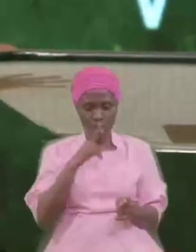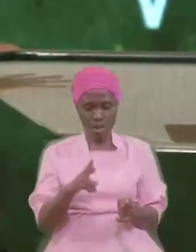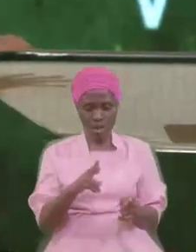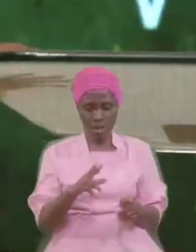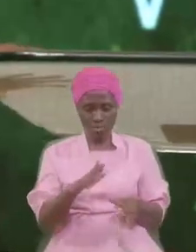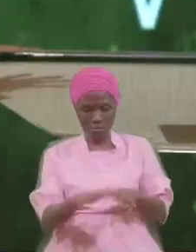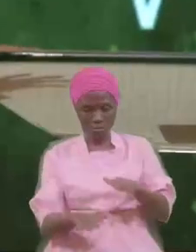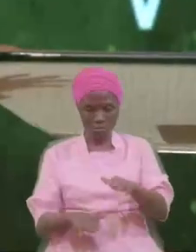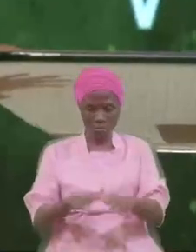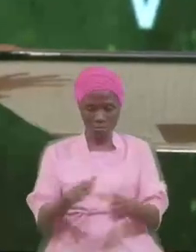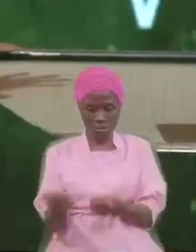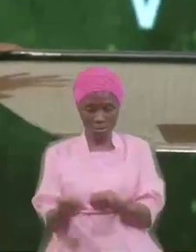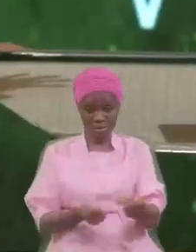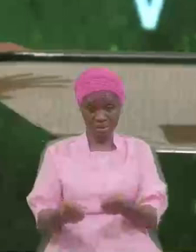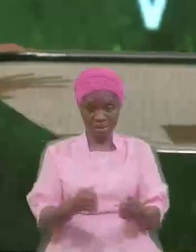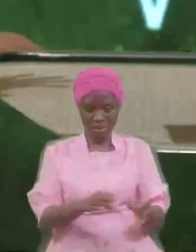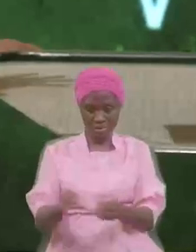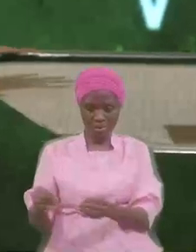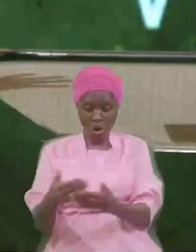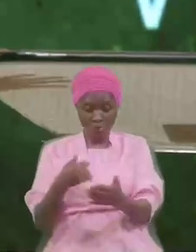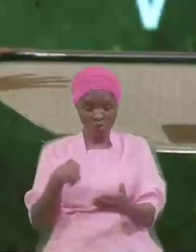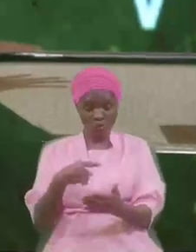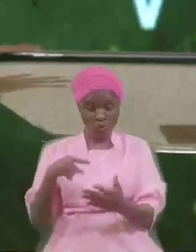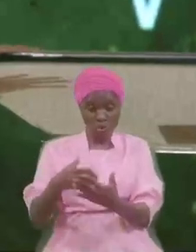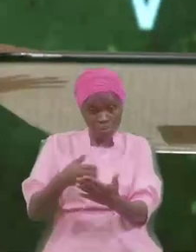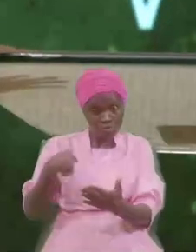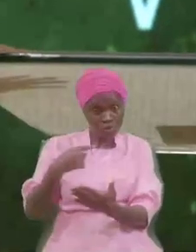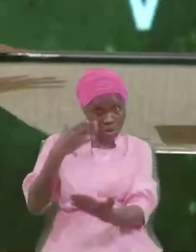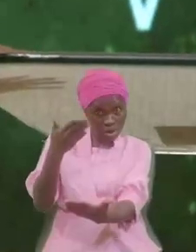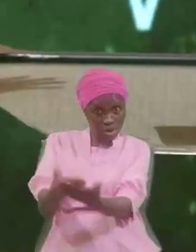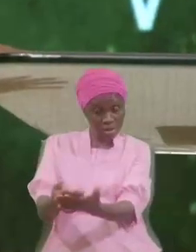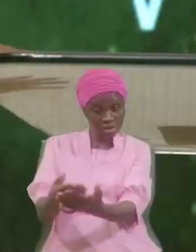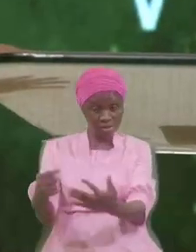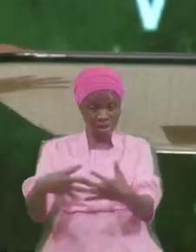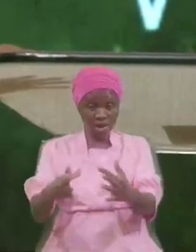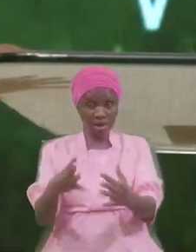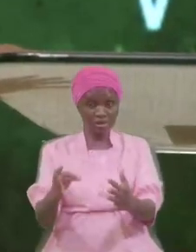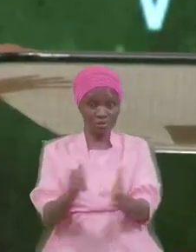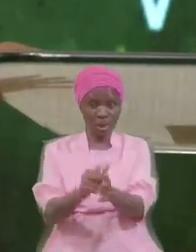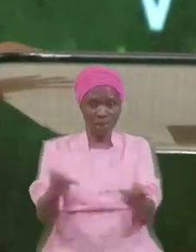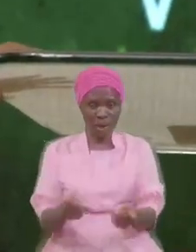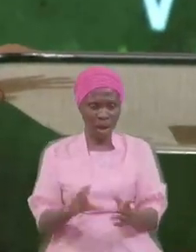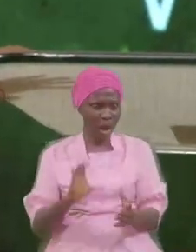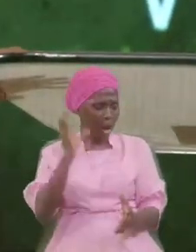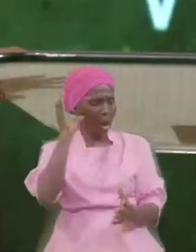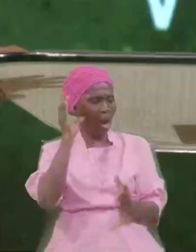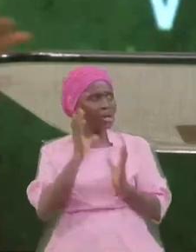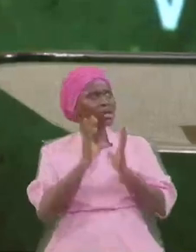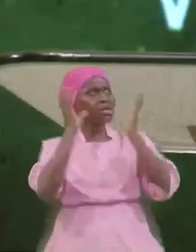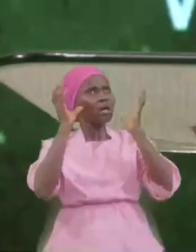allait, avant qu'on arrive à la guérite, et j'ai entendu des cris, on s'est